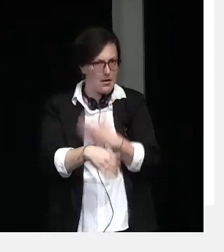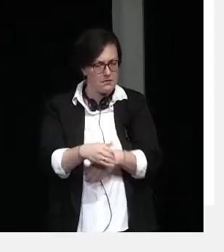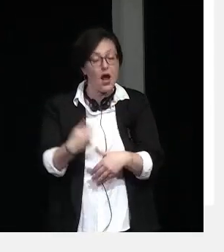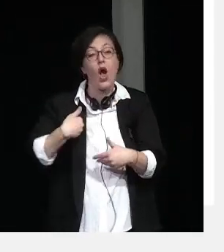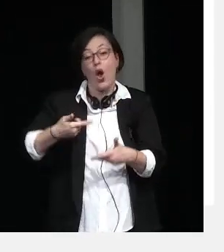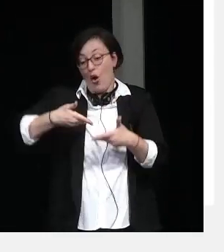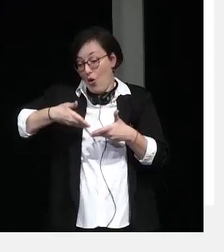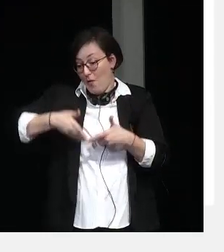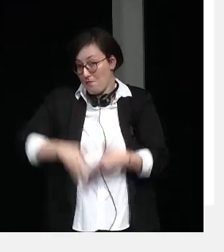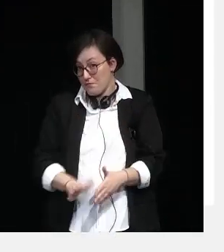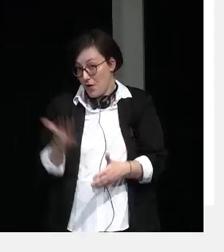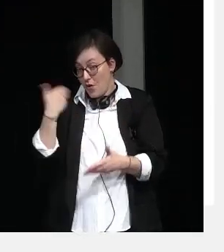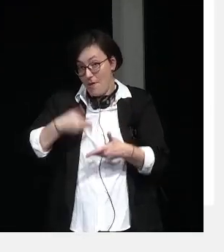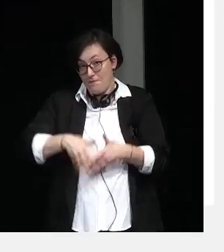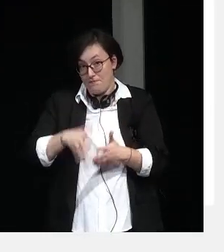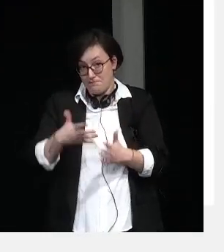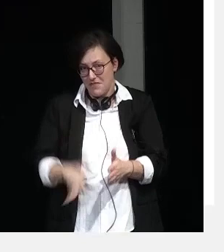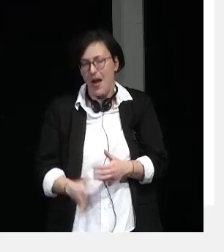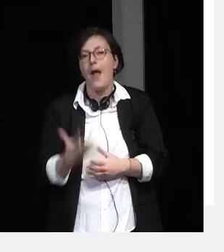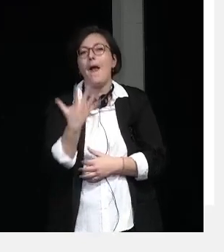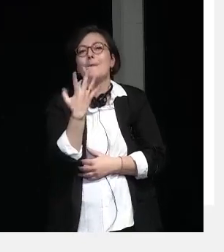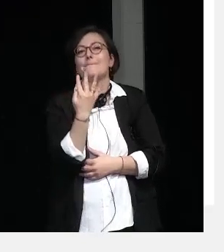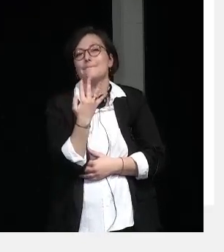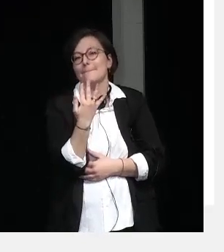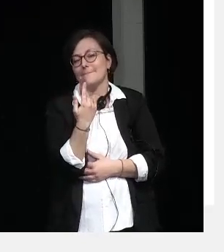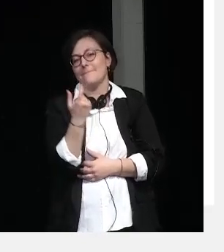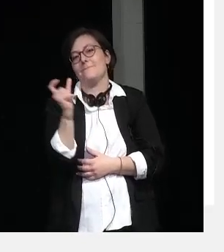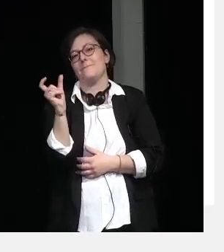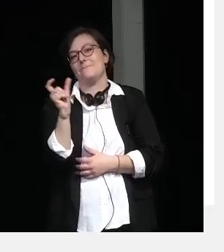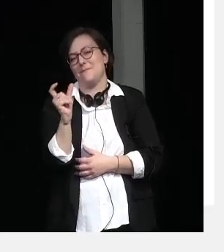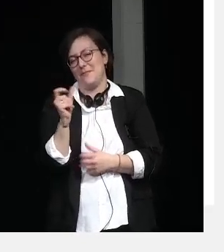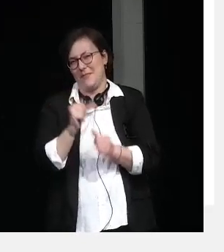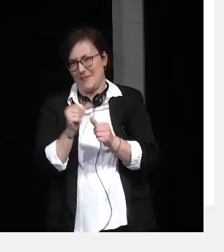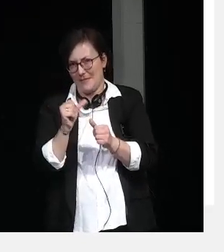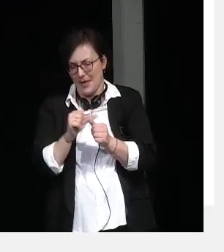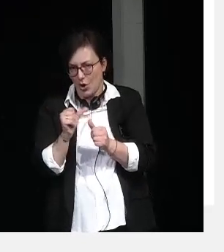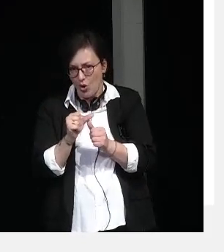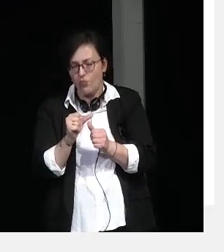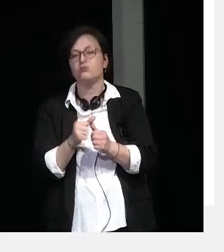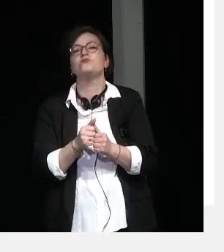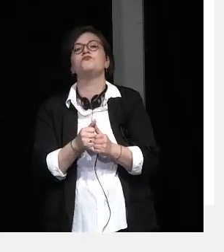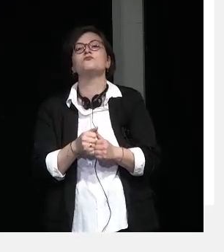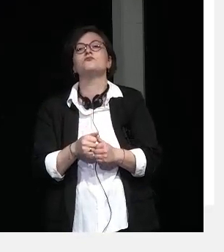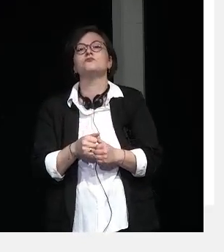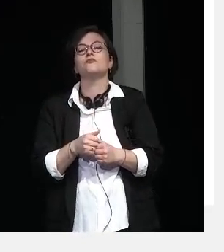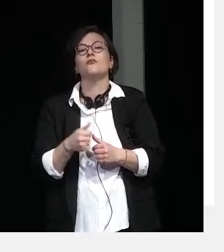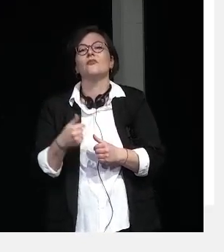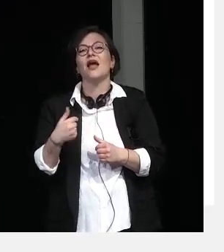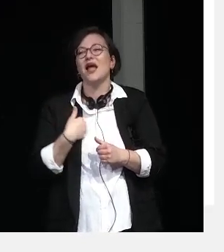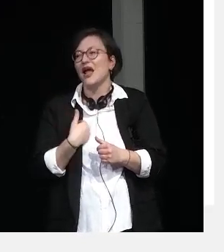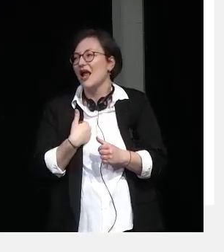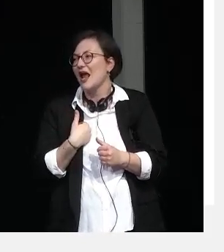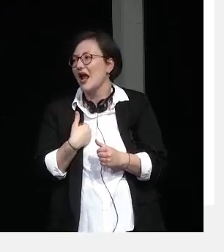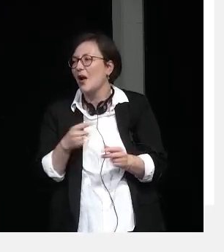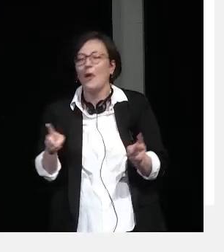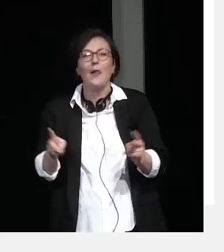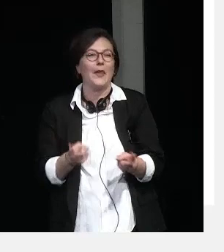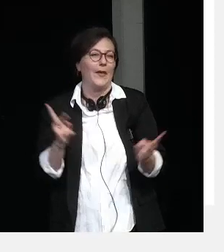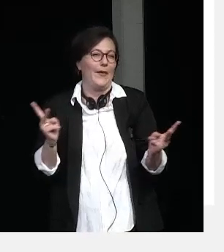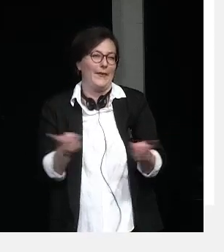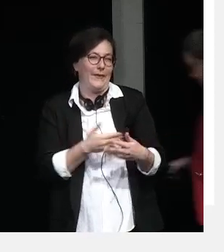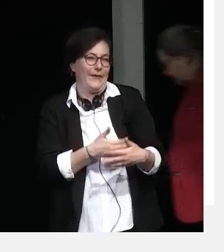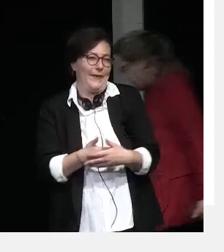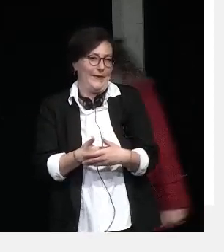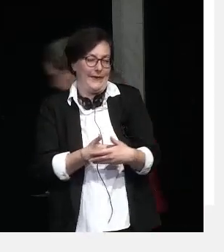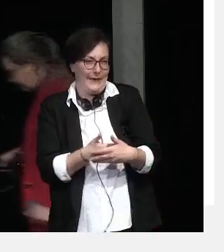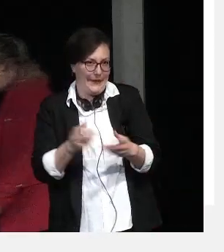μηνών, 995 γραμμάρια, σαν 3 ντομάτες. Σκεφτείτε 3 ντομάτες.